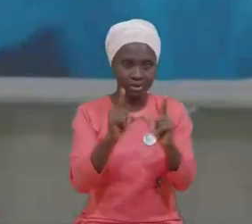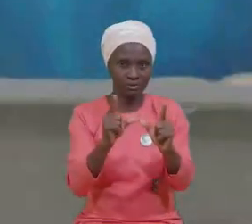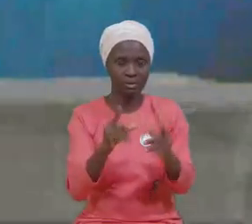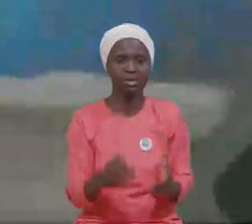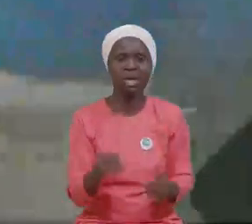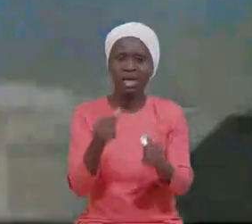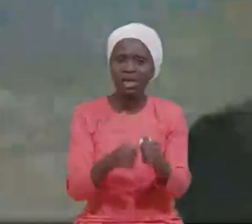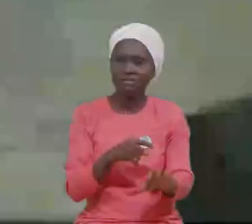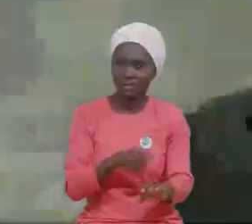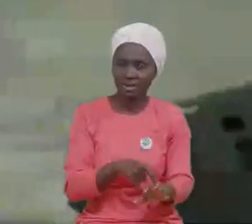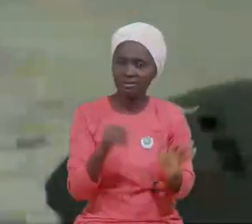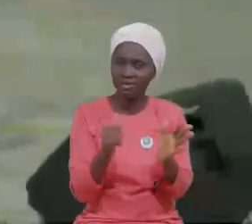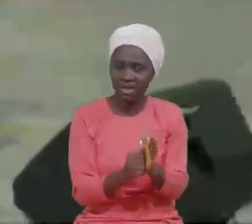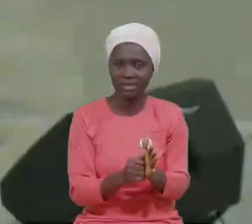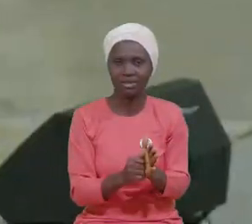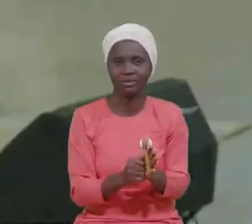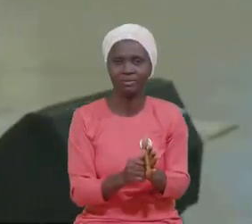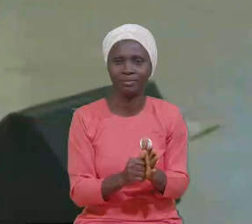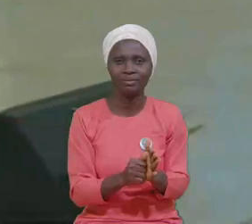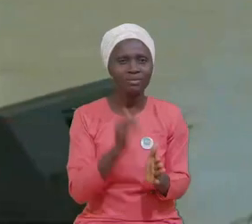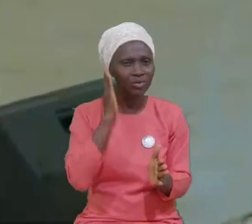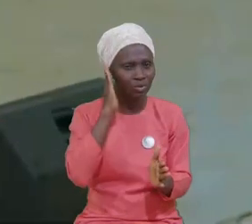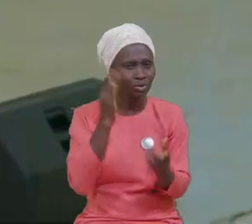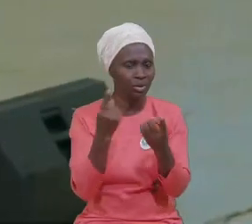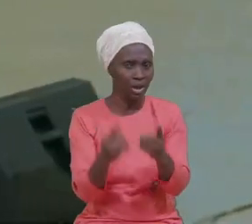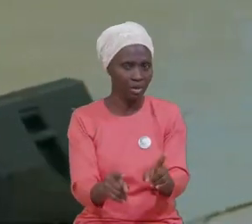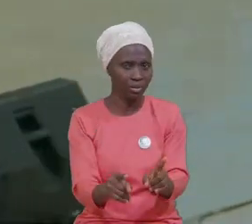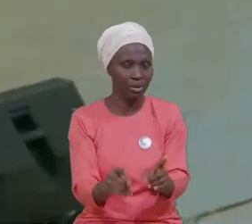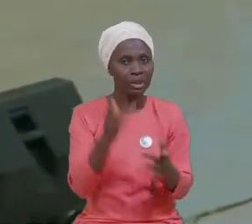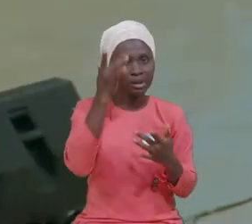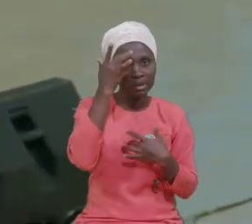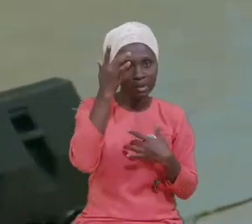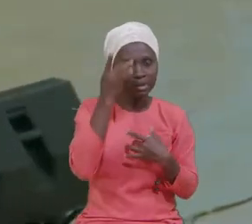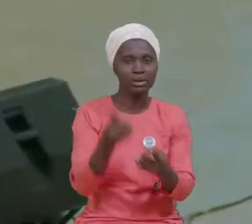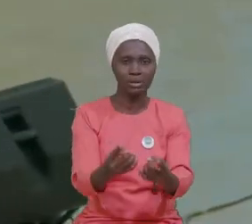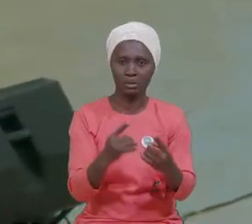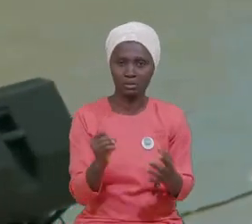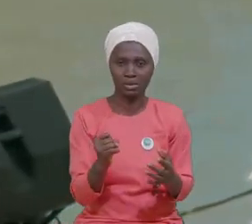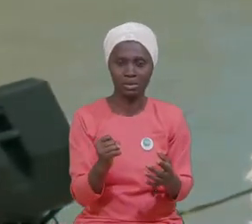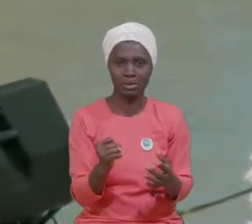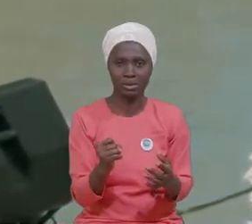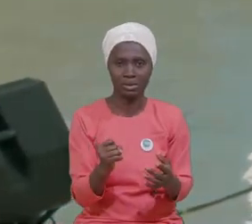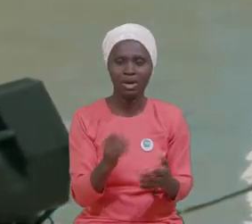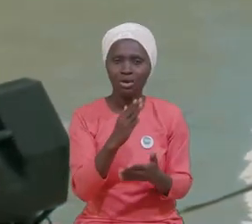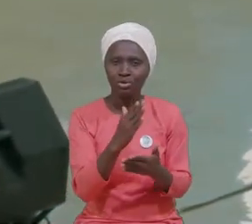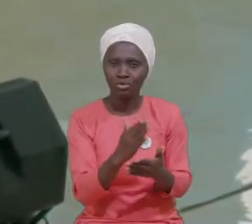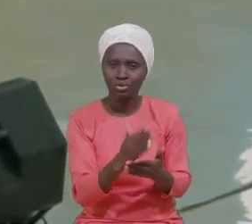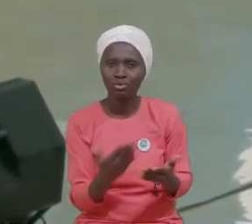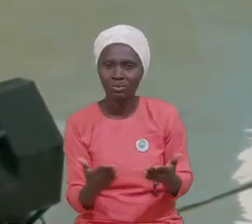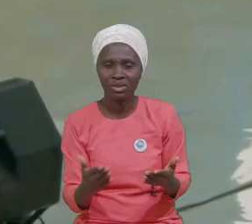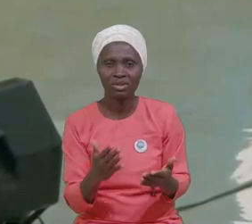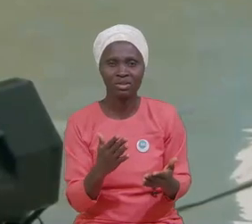Chaque fois que cela doit arriver, la maladie survient,